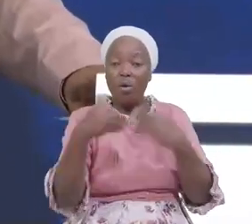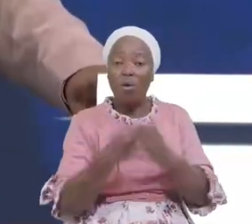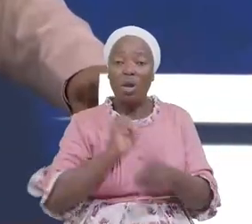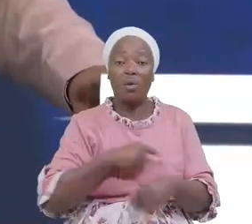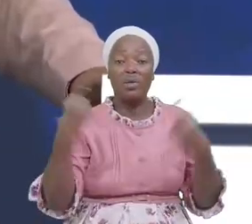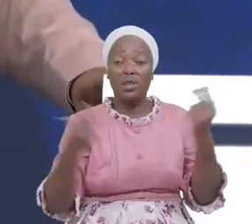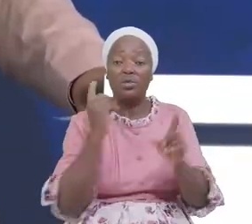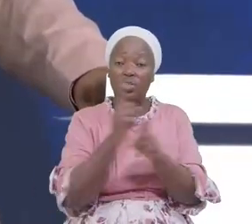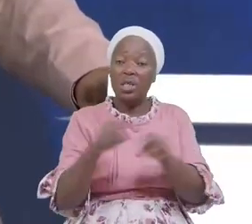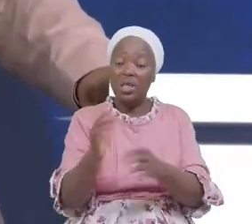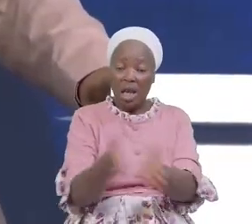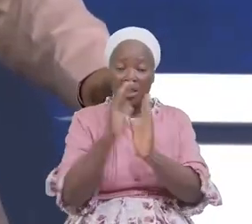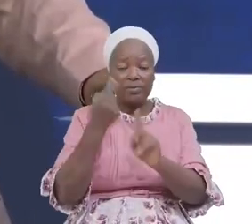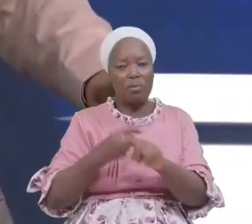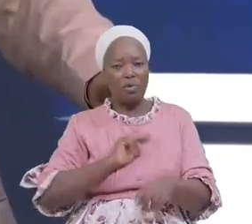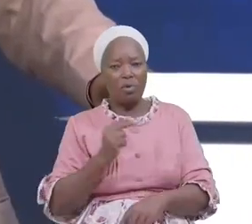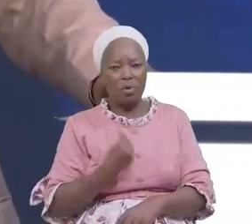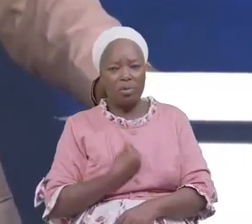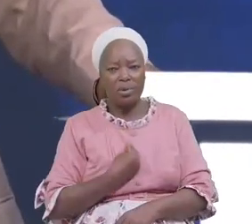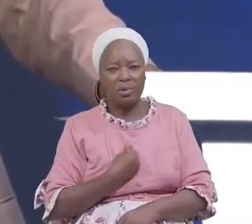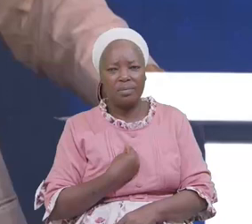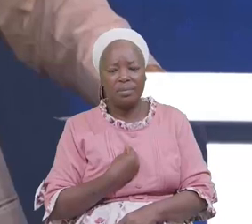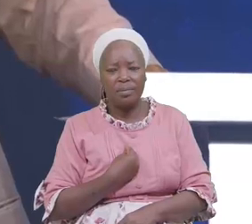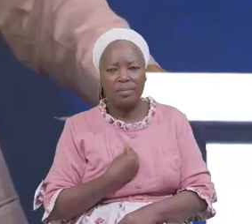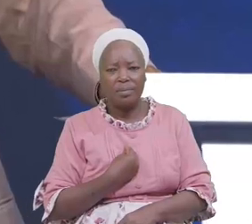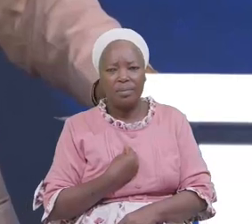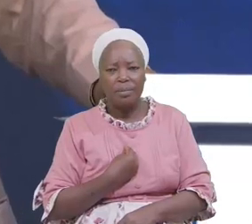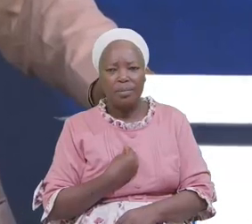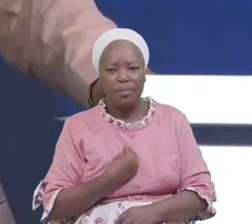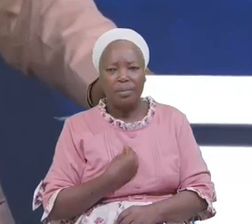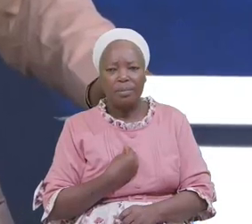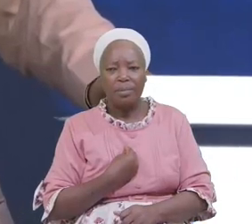Si nous détournons de nos mauvaises voies et confessons comme il demande de le faire.